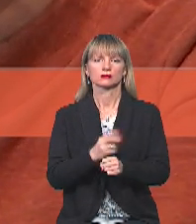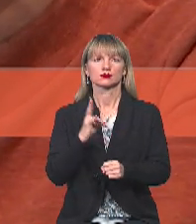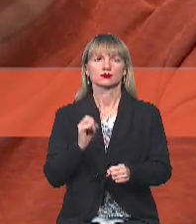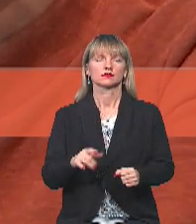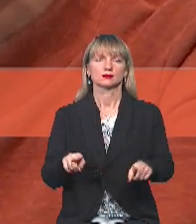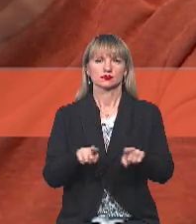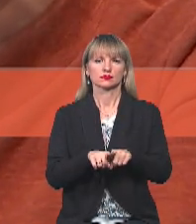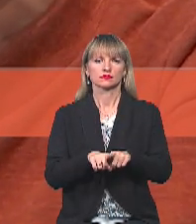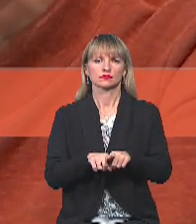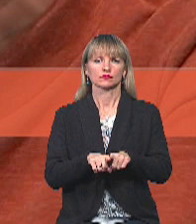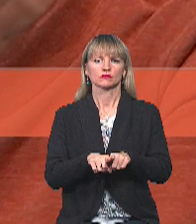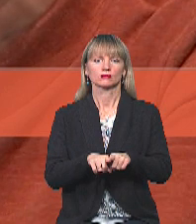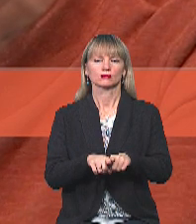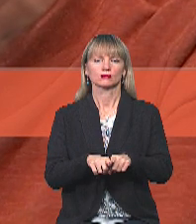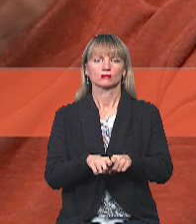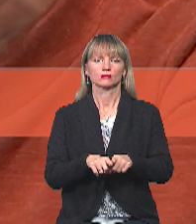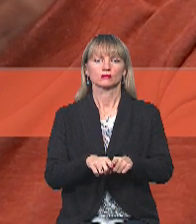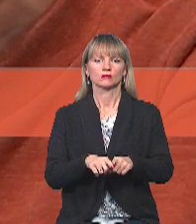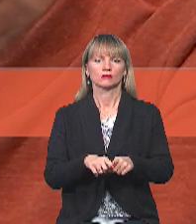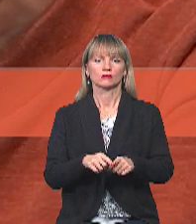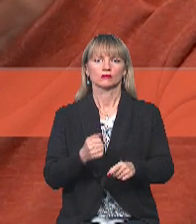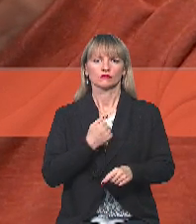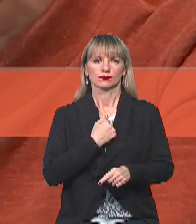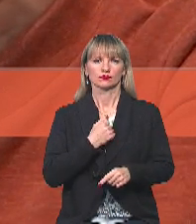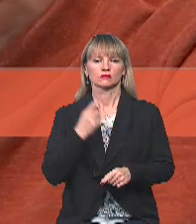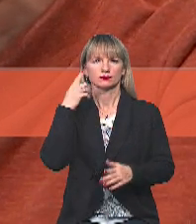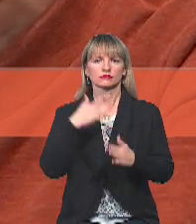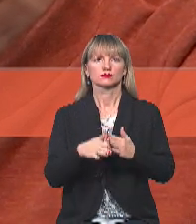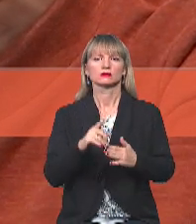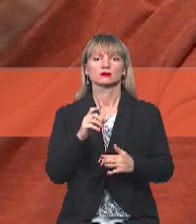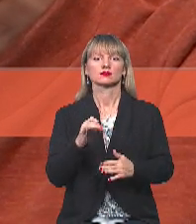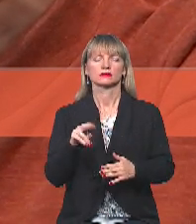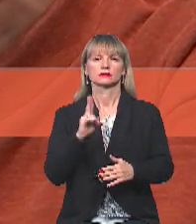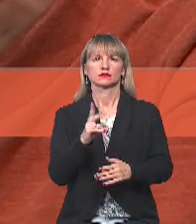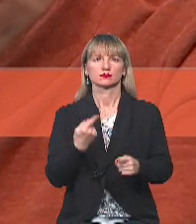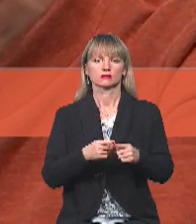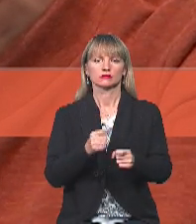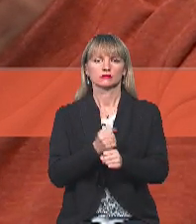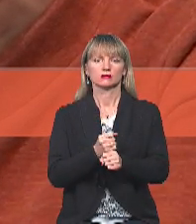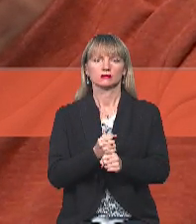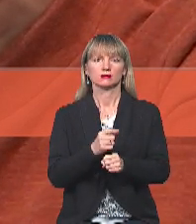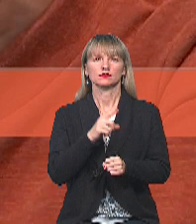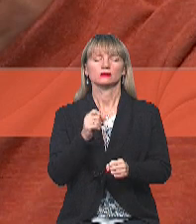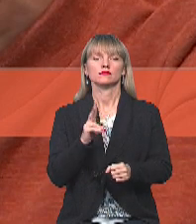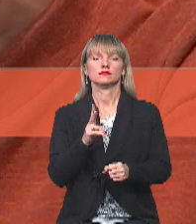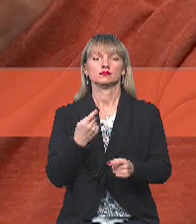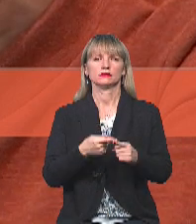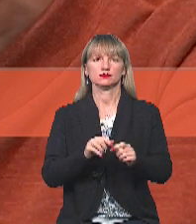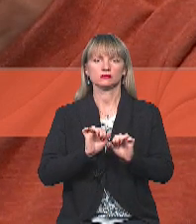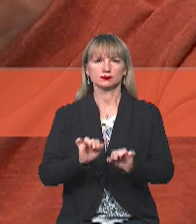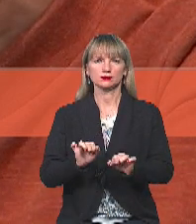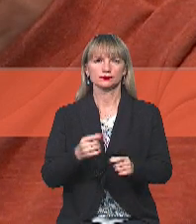такому наявному фронті, вони розуміють, заради кого вони це роблять. І заради кого вони відстоюють оцю